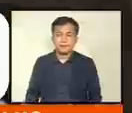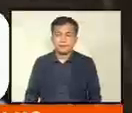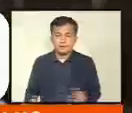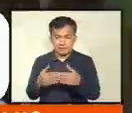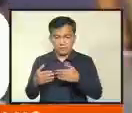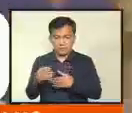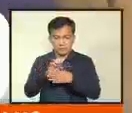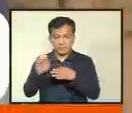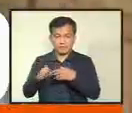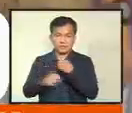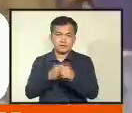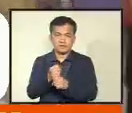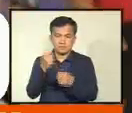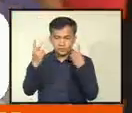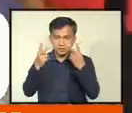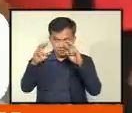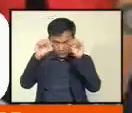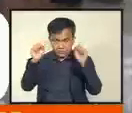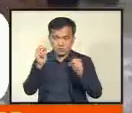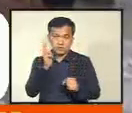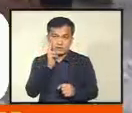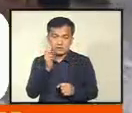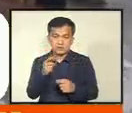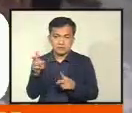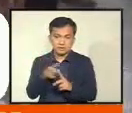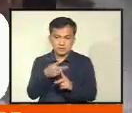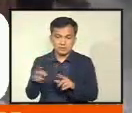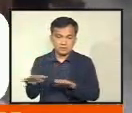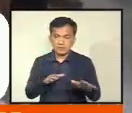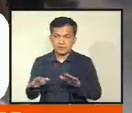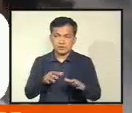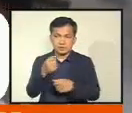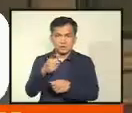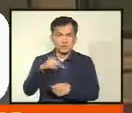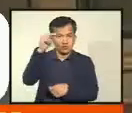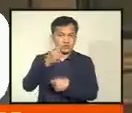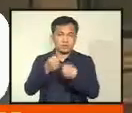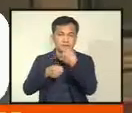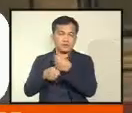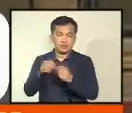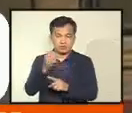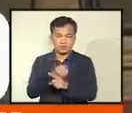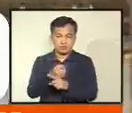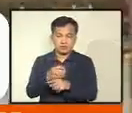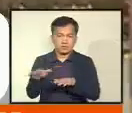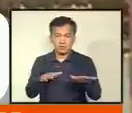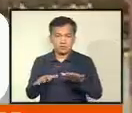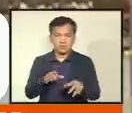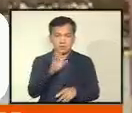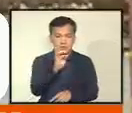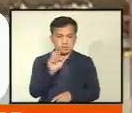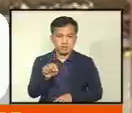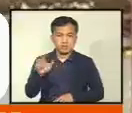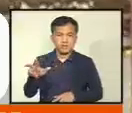Bago matapos ang taon, binisita ni Pangulong Duterte ang mga biktima ng lindol sa Samlang, North Cotabato. Oktubre nang tamaan ng magnitude 6.3